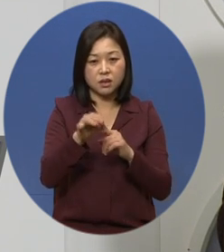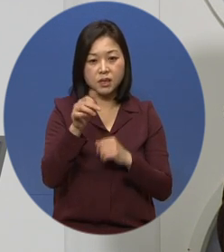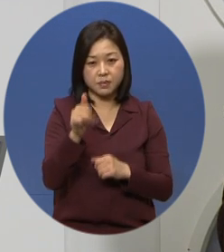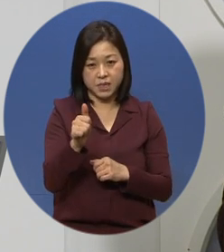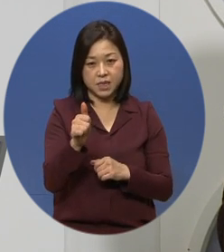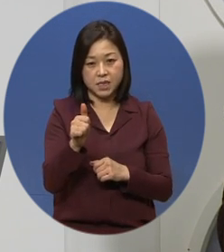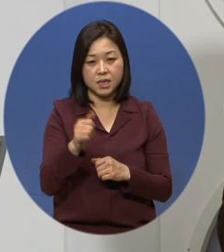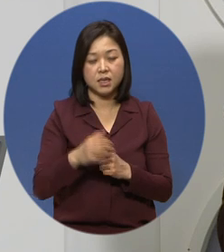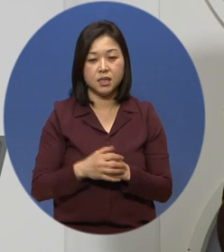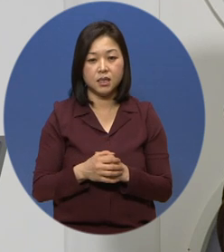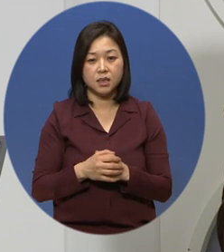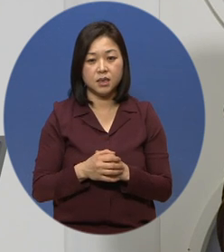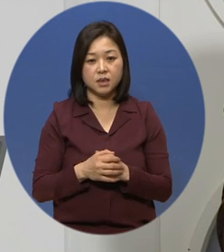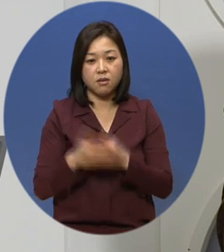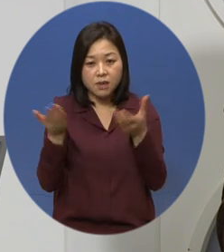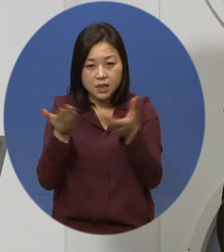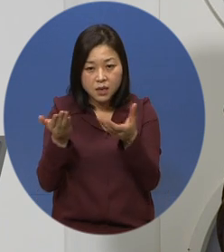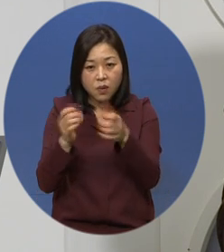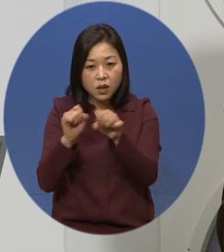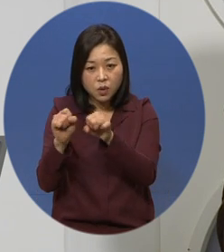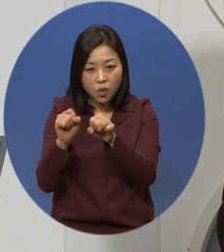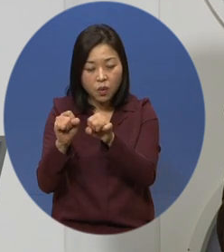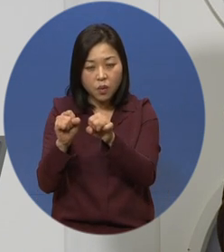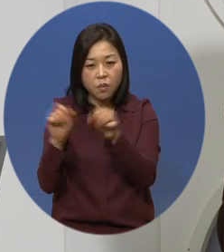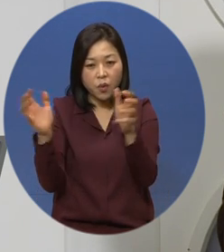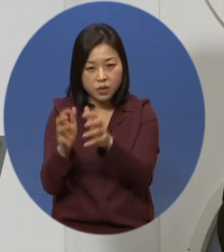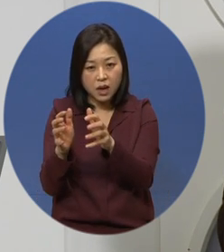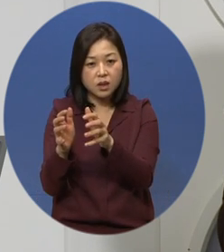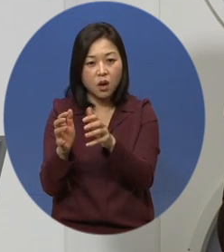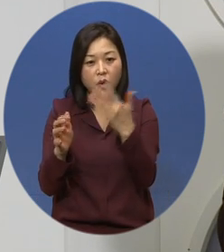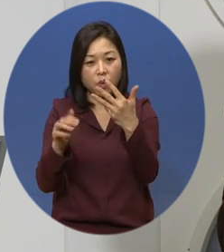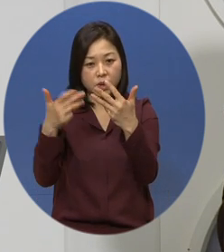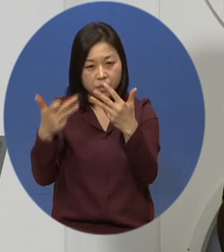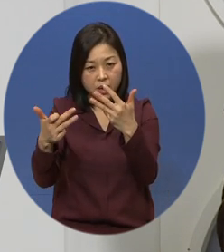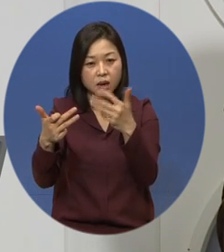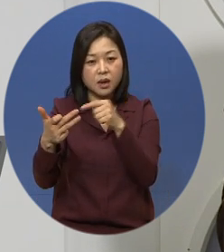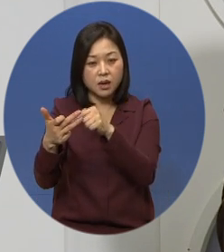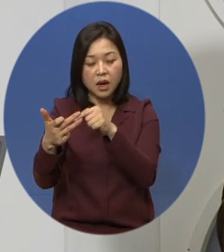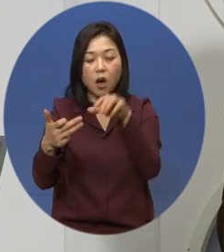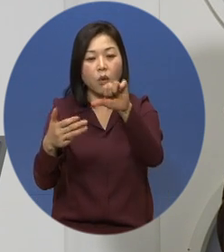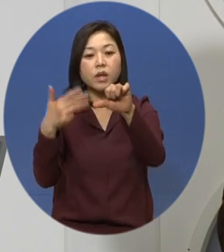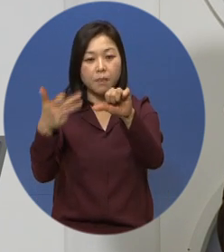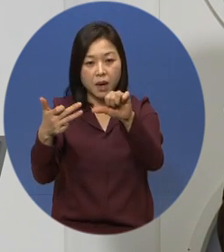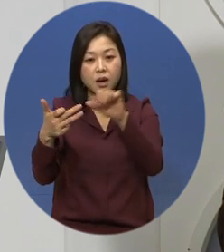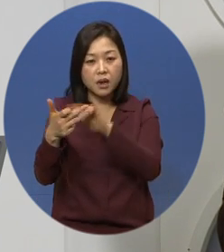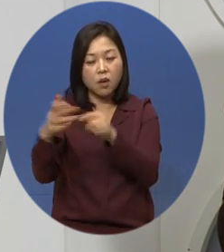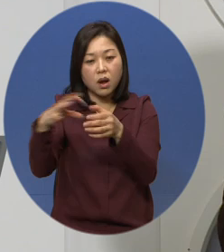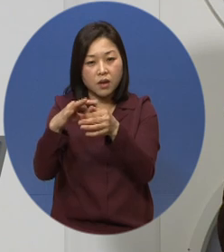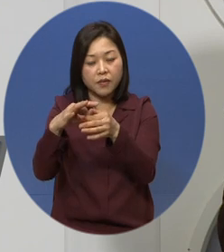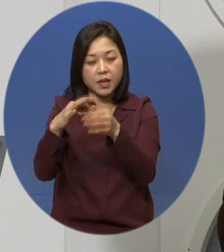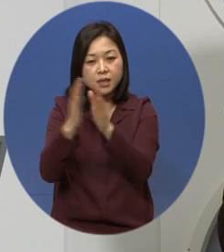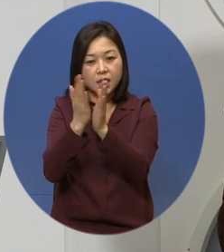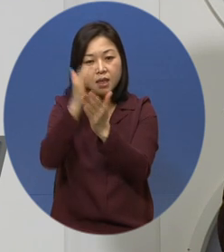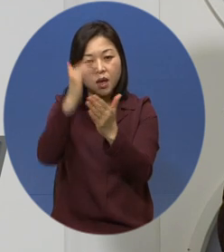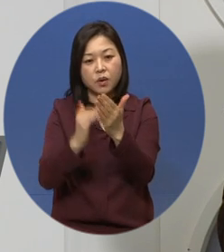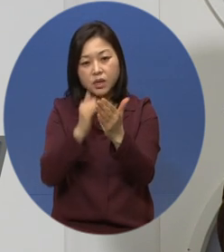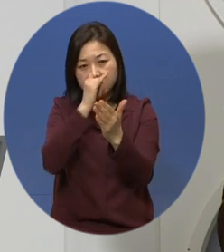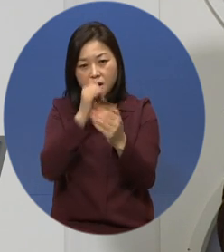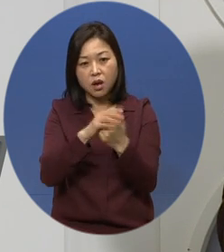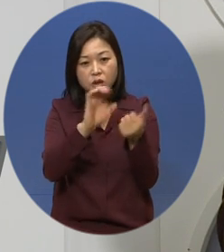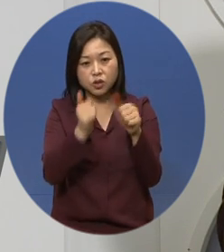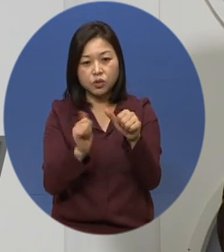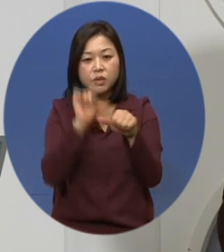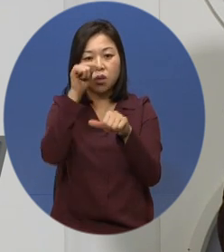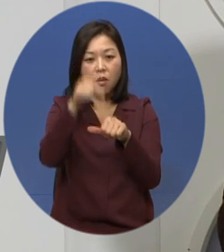집단으로 작업한 아 5일 8에 대한 기록이 이 나왔어요 죽음을 넘어 시대의